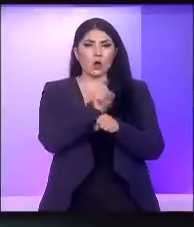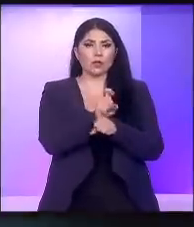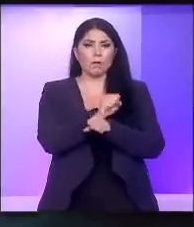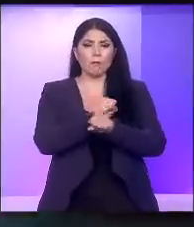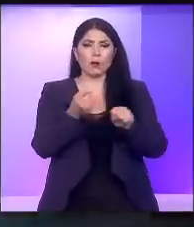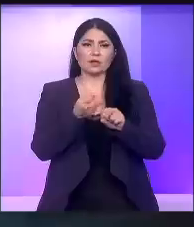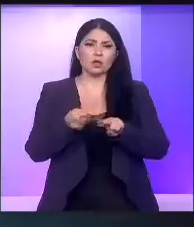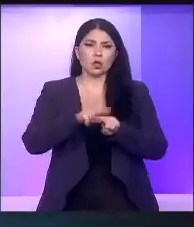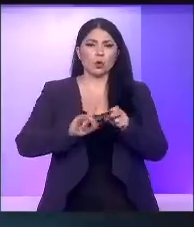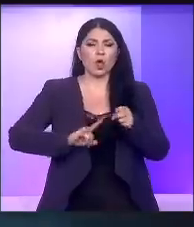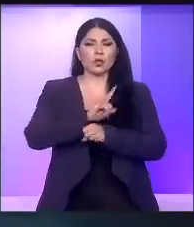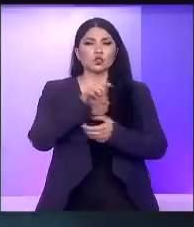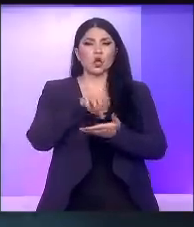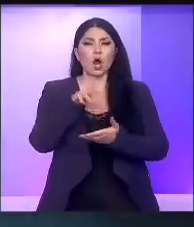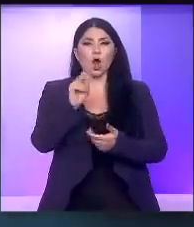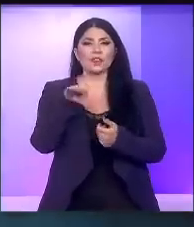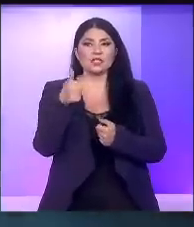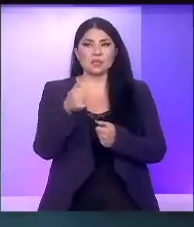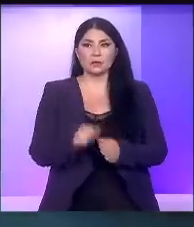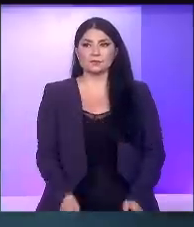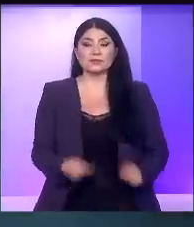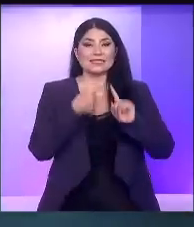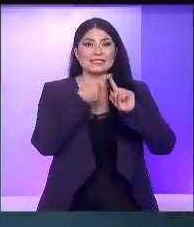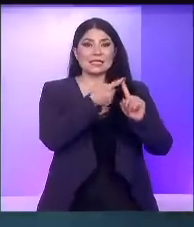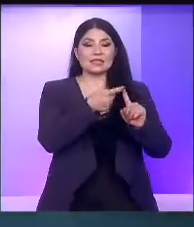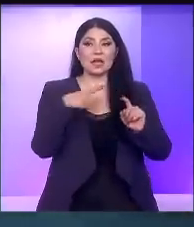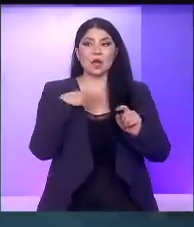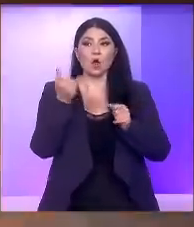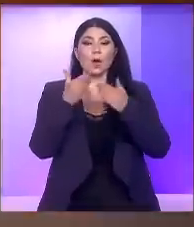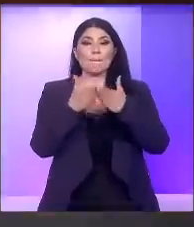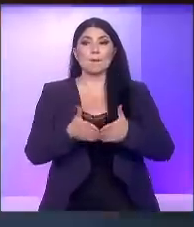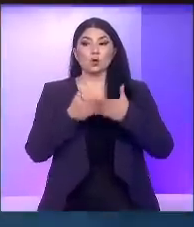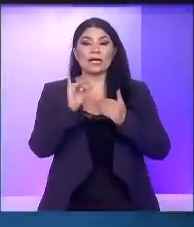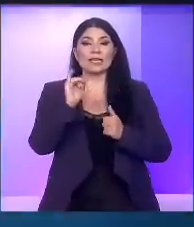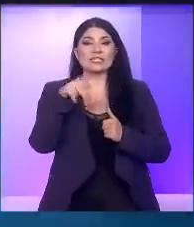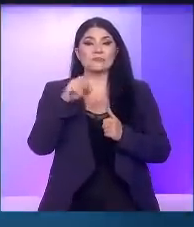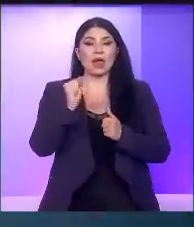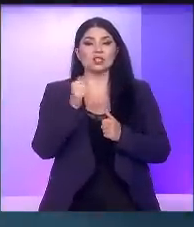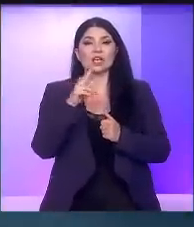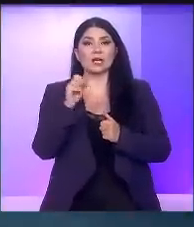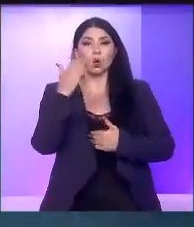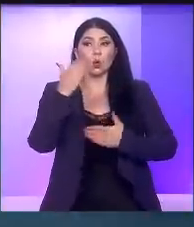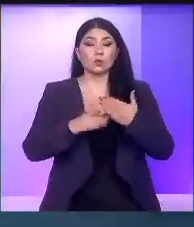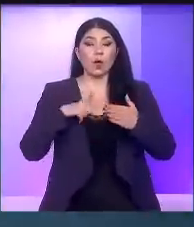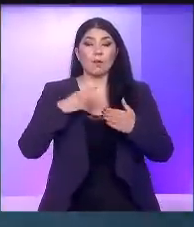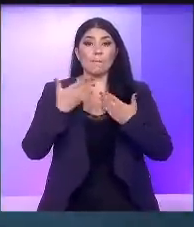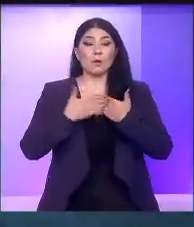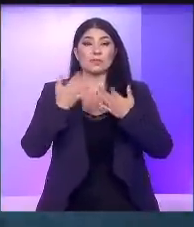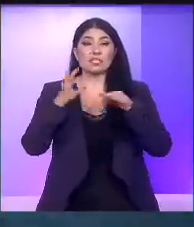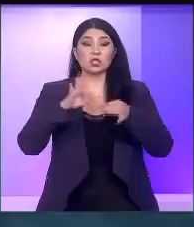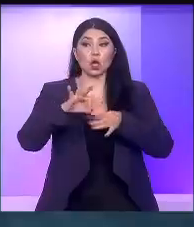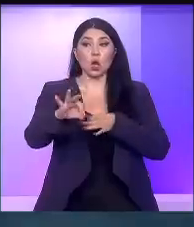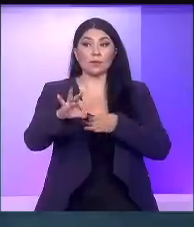bombardat din nou cu drone regiunea Odessa, iar țintele au fost de data aceasta porturile Izmail și Reni, ultimul fiind situat la doar